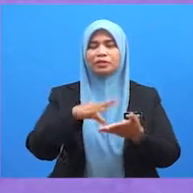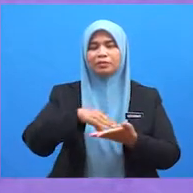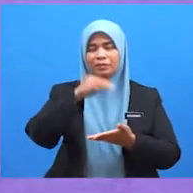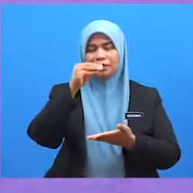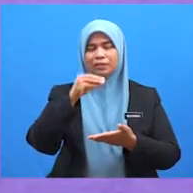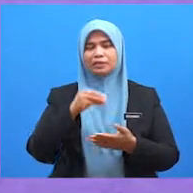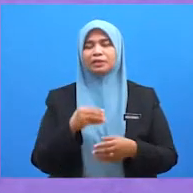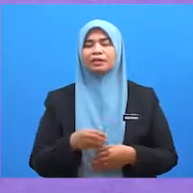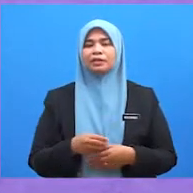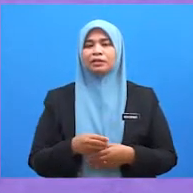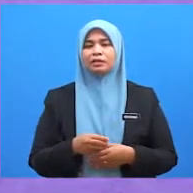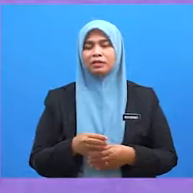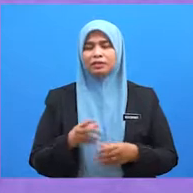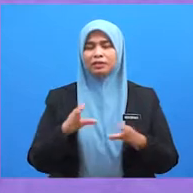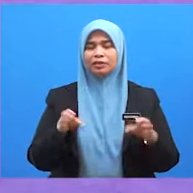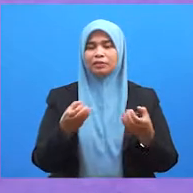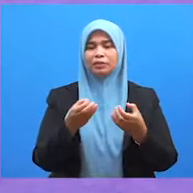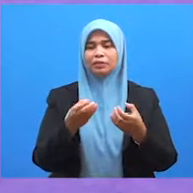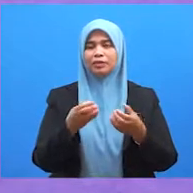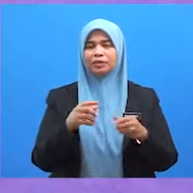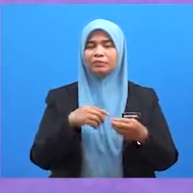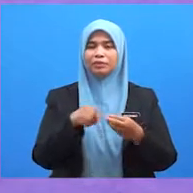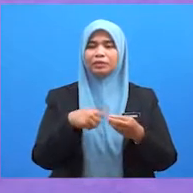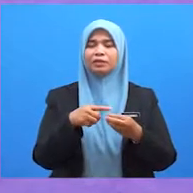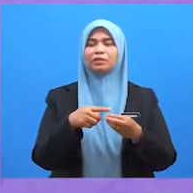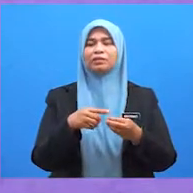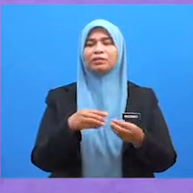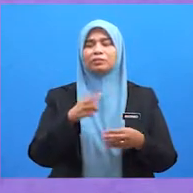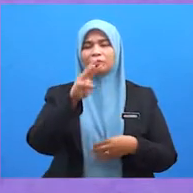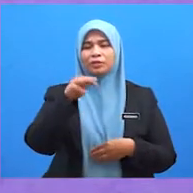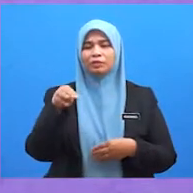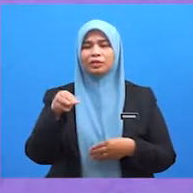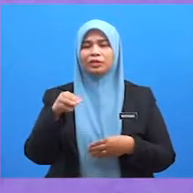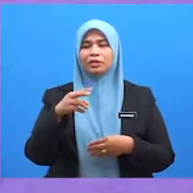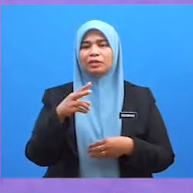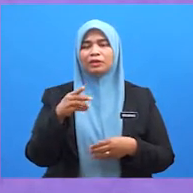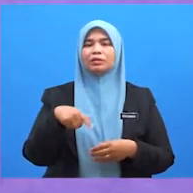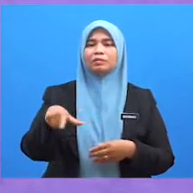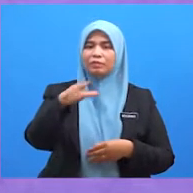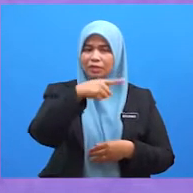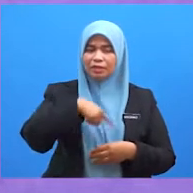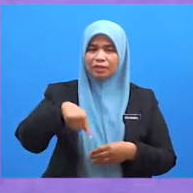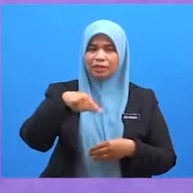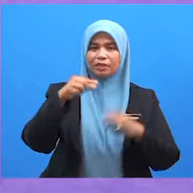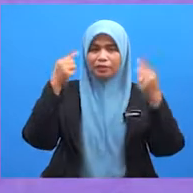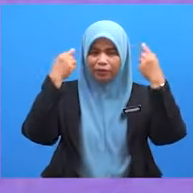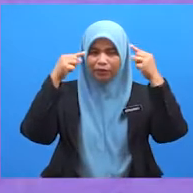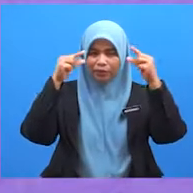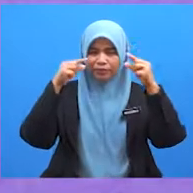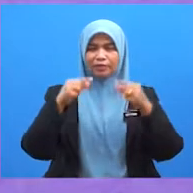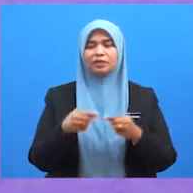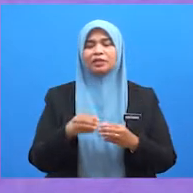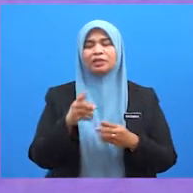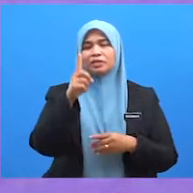di sini dilaksanakan apabila murid-murid melingkari gurunya. Seorang guru